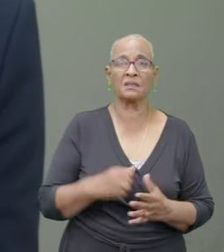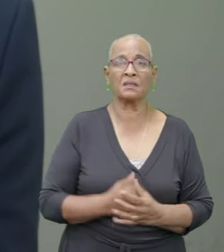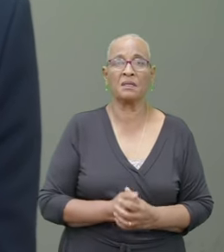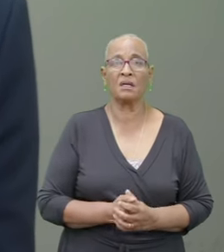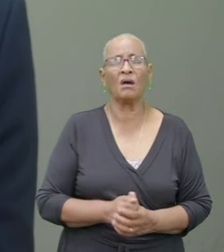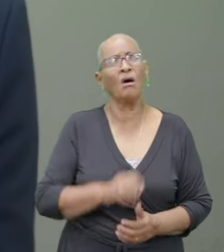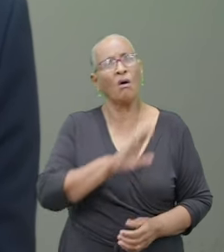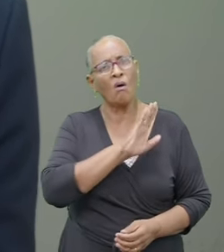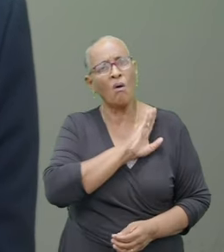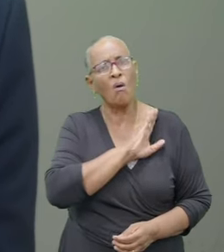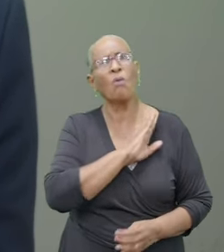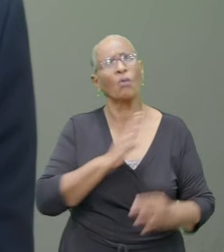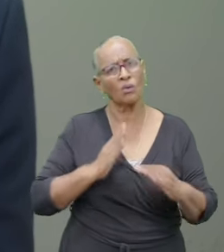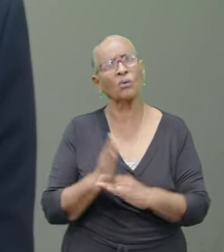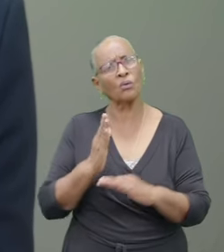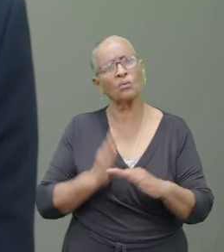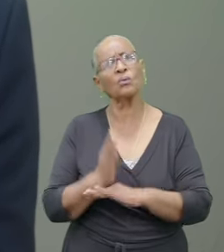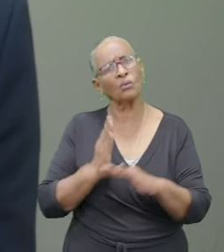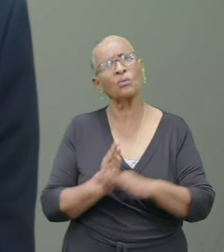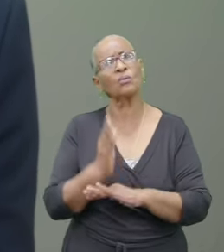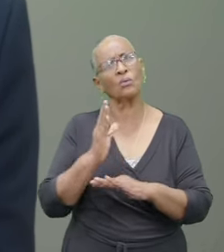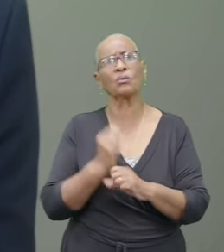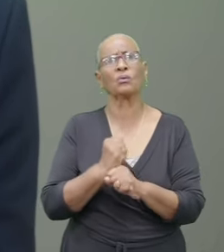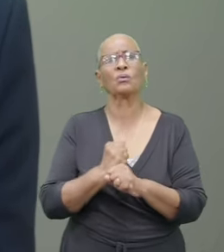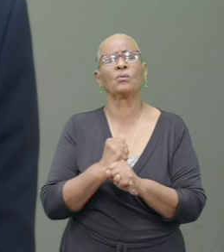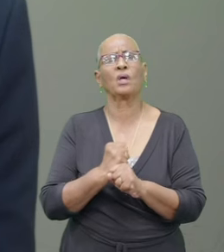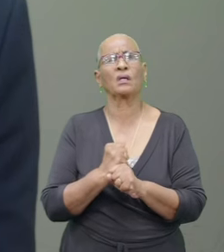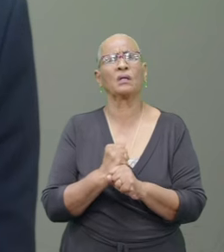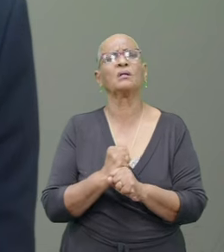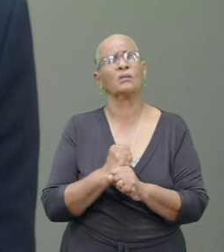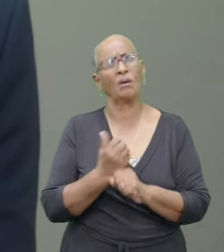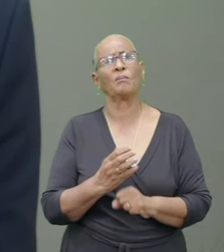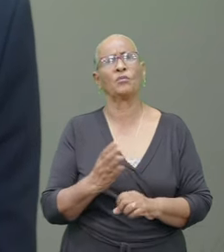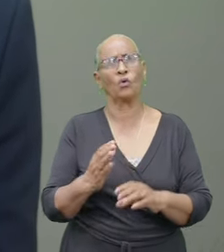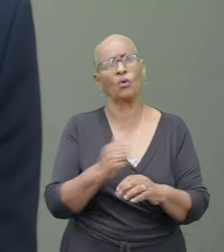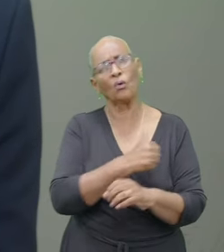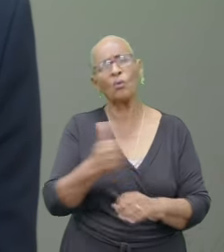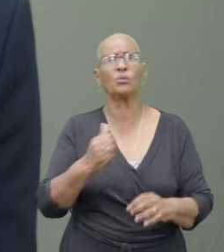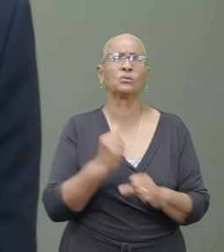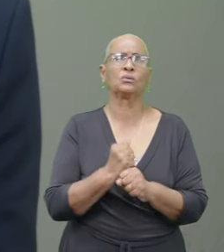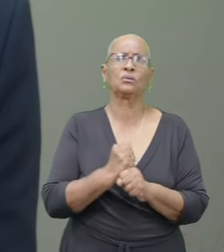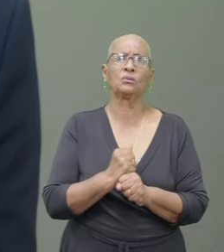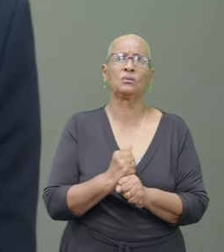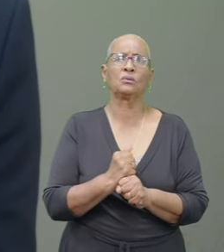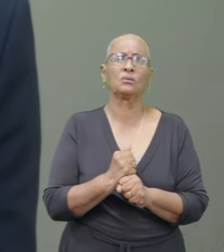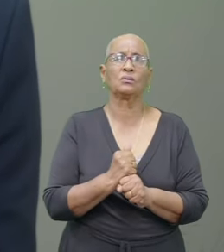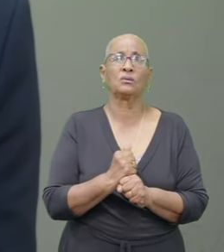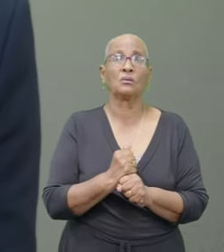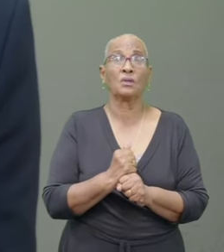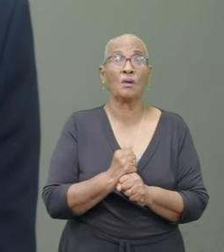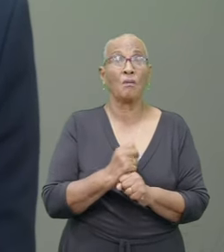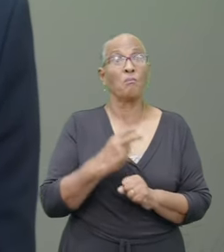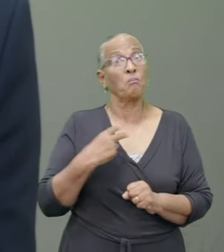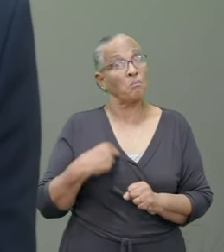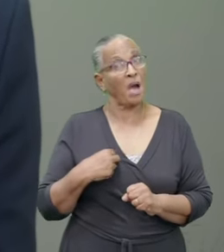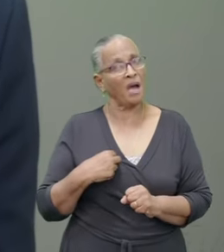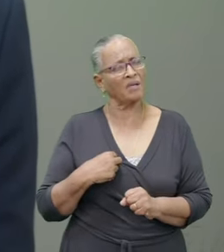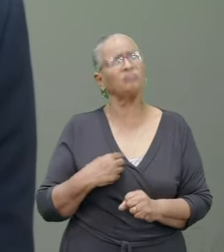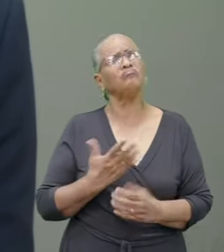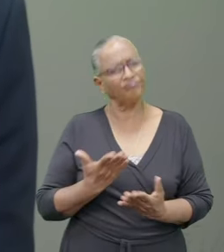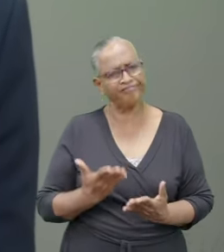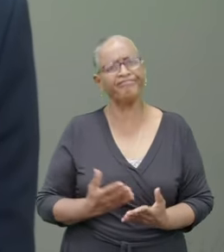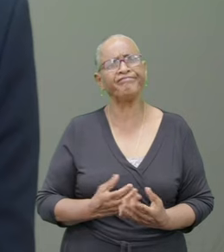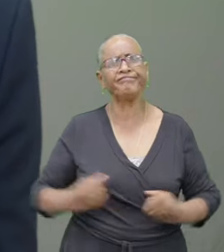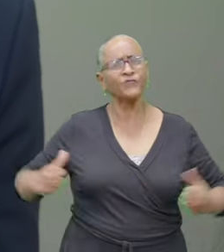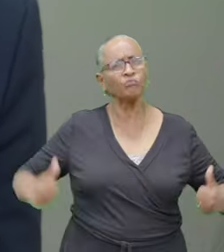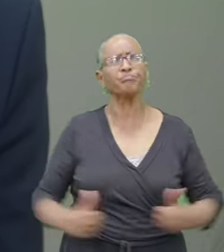En we werken dus continu op dat vlak om daar verder op te gaan. Dus uiteraard zijn er constant uitdagingen